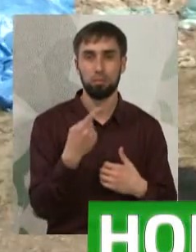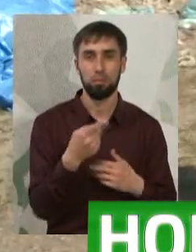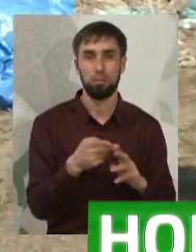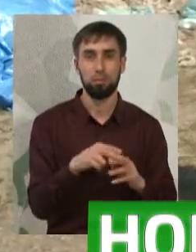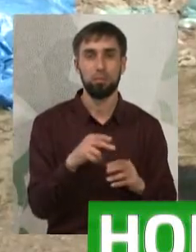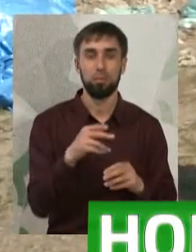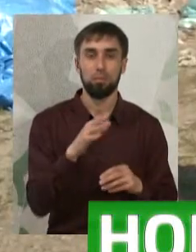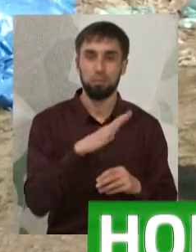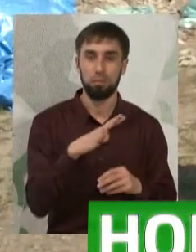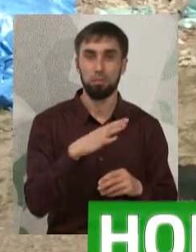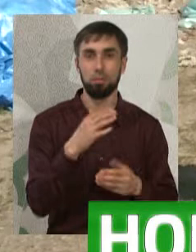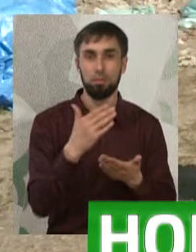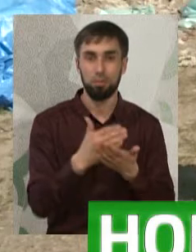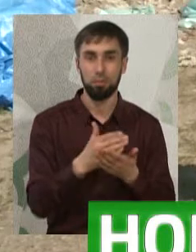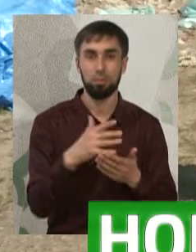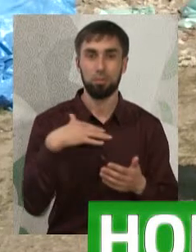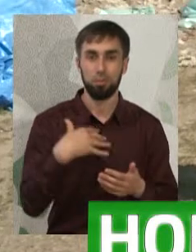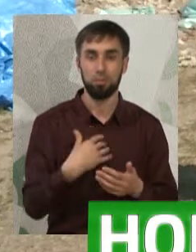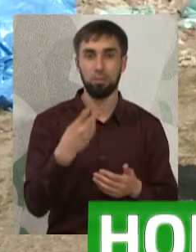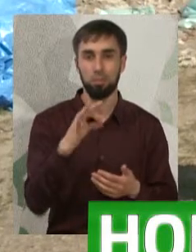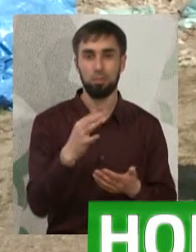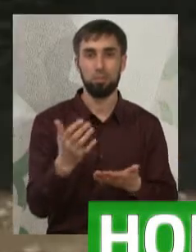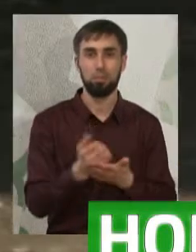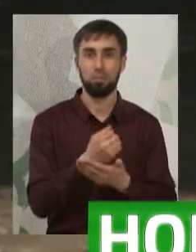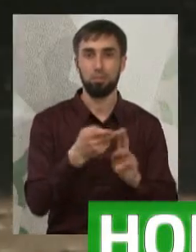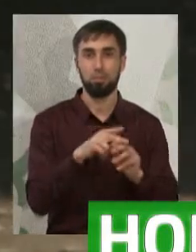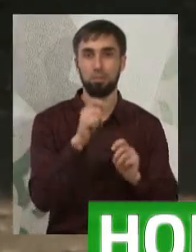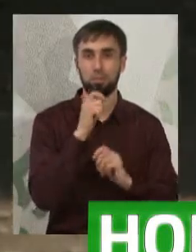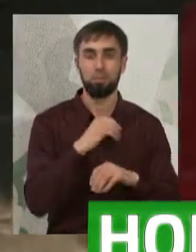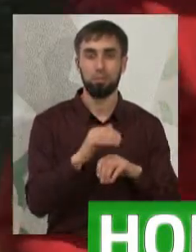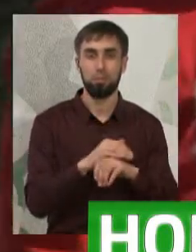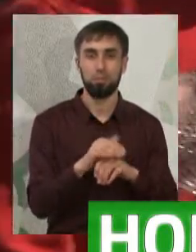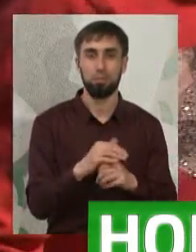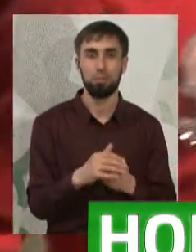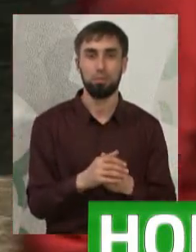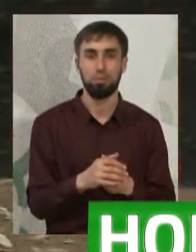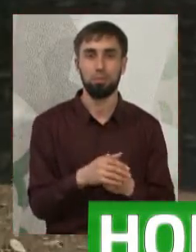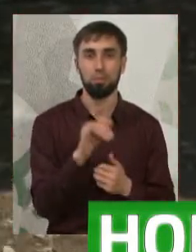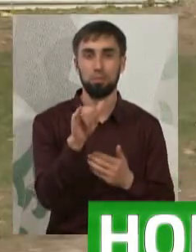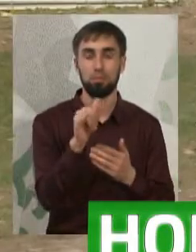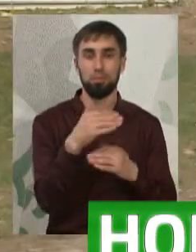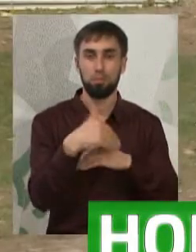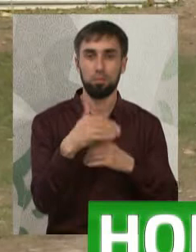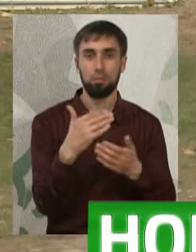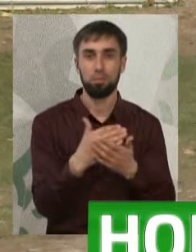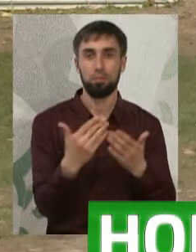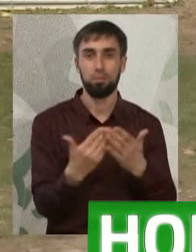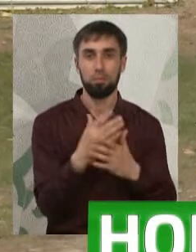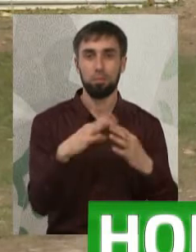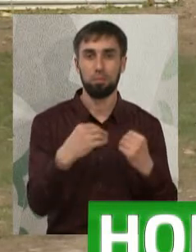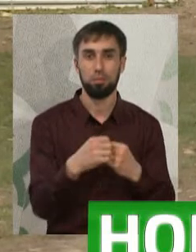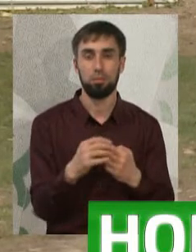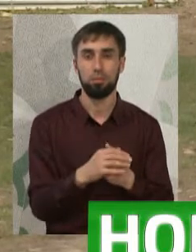без добра, говорят их нынешние соседи. За многие годы на их улице появилась новая семья. И этот несчастный случай укрепил